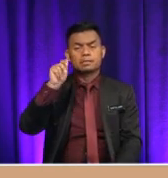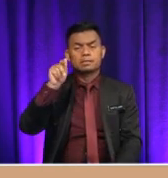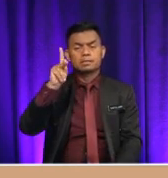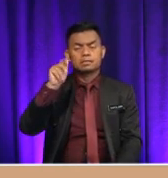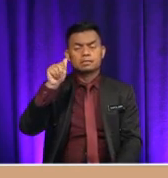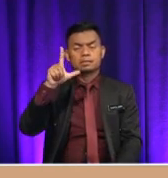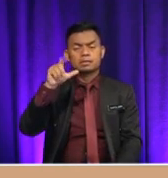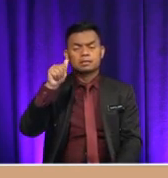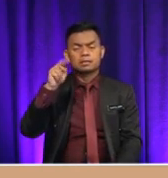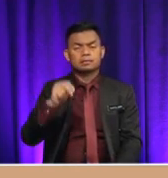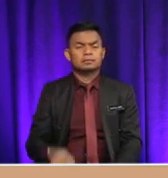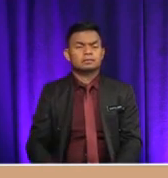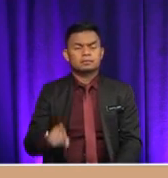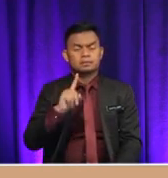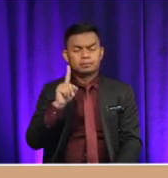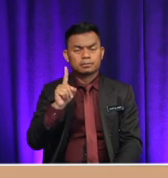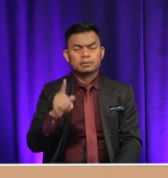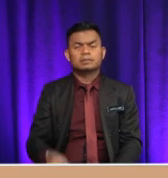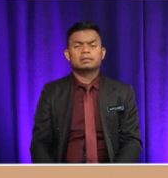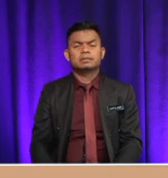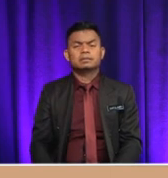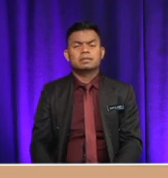tidak langsung yang mana